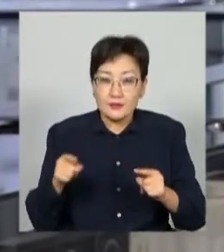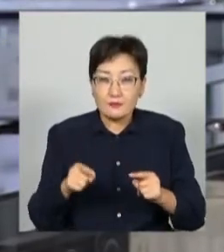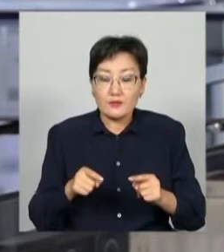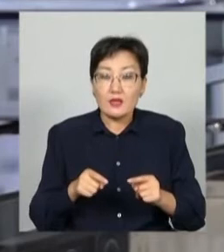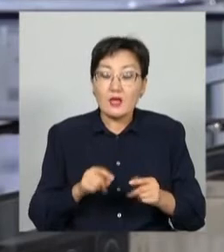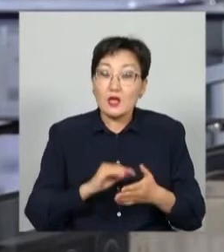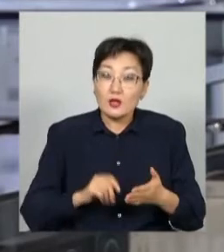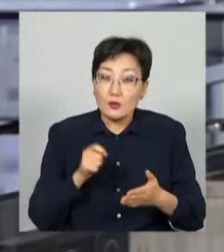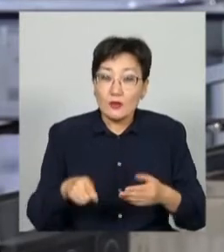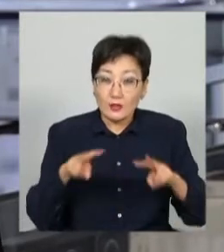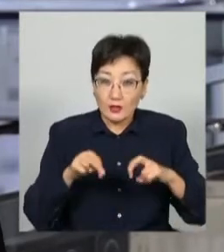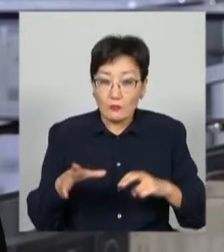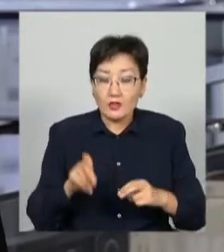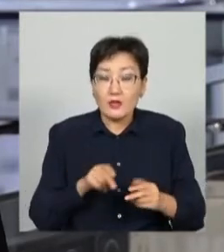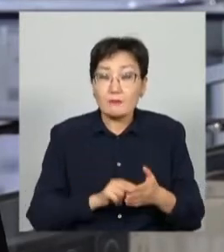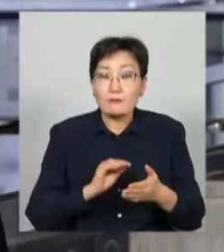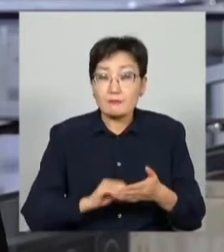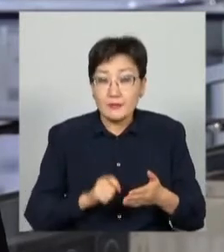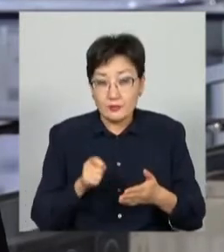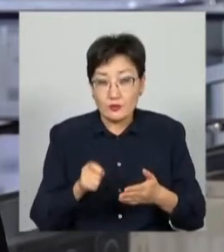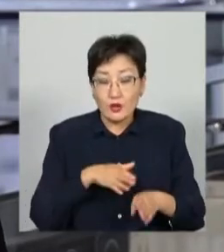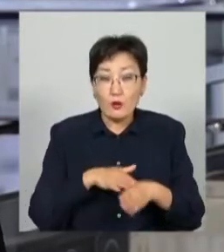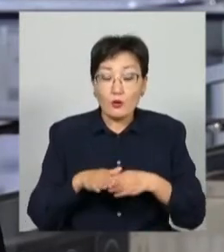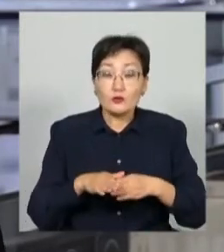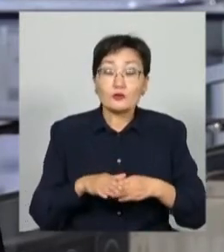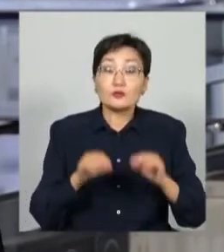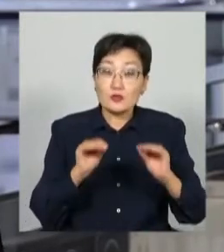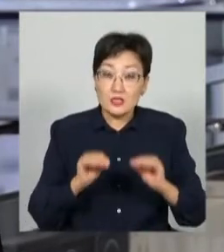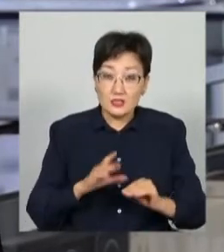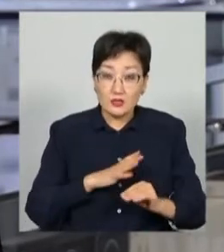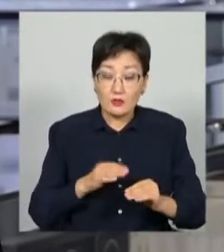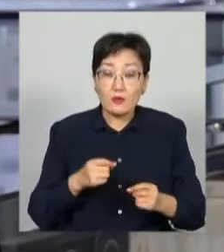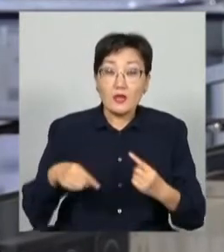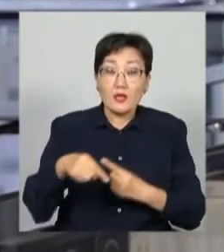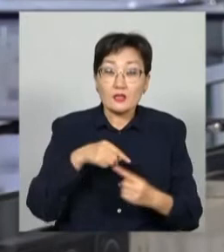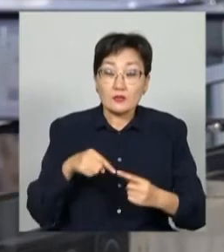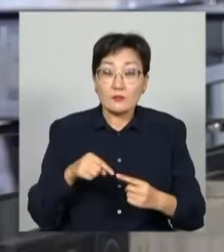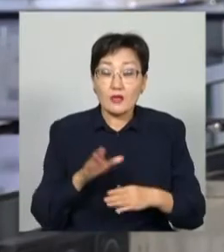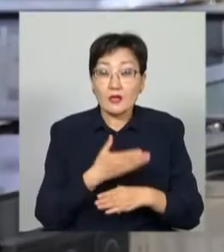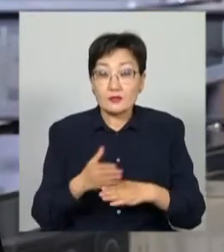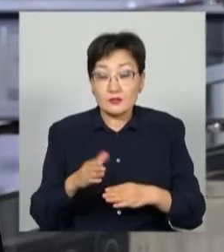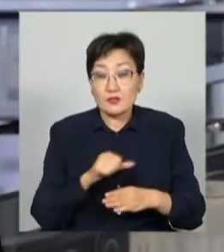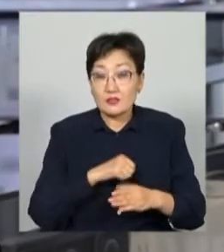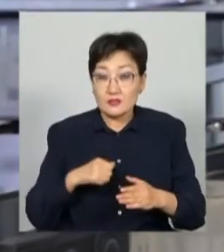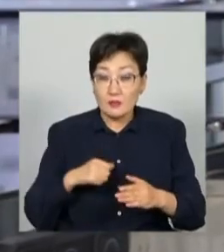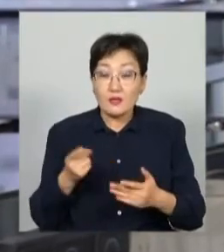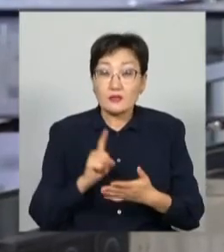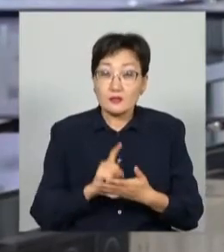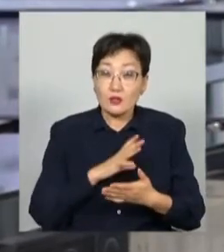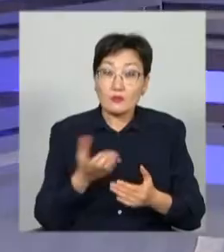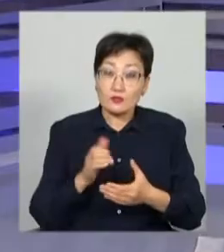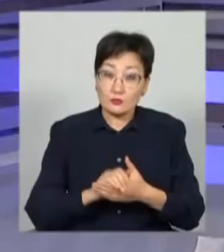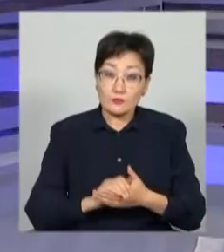kalay beru kerek tertibi bäri sol jerde şuurlanğan. Onu är bir kasipker jeke öz tanısuunan mümkündük bar.